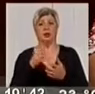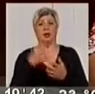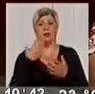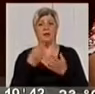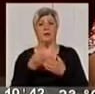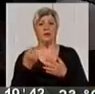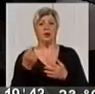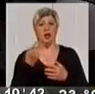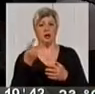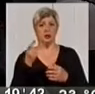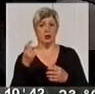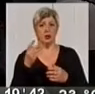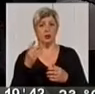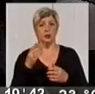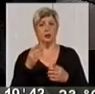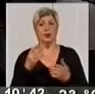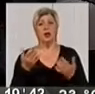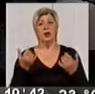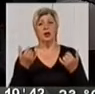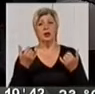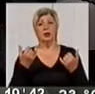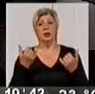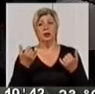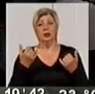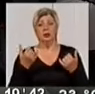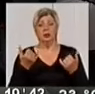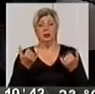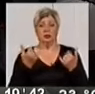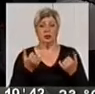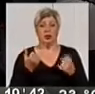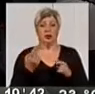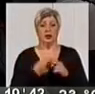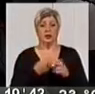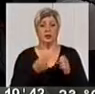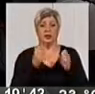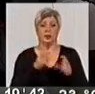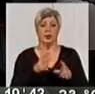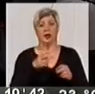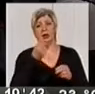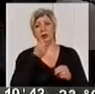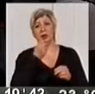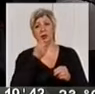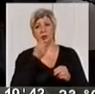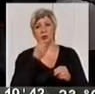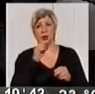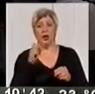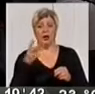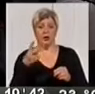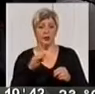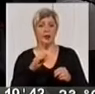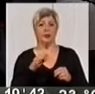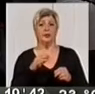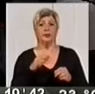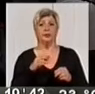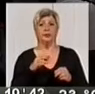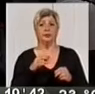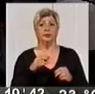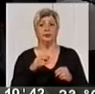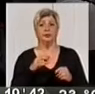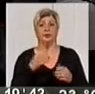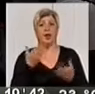скажіть, будь ласка, а ми зараз от безпека, харчування, тут вже зрозуміли, які є механізми контролю.